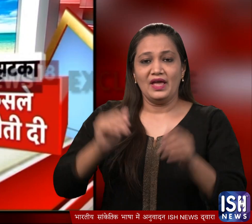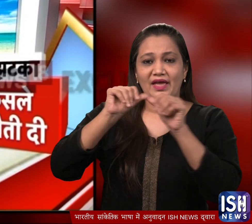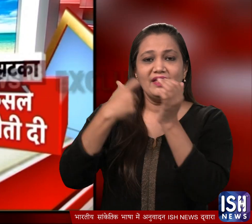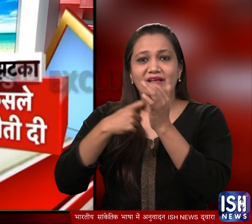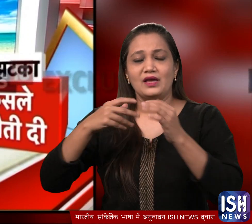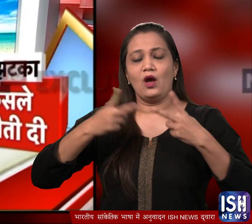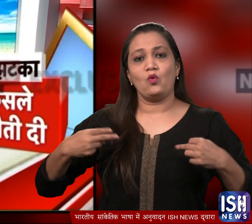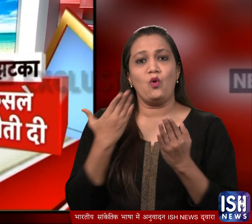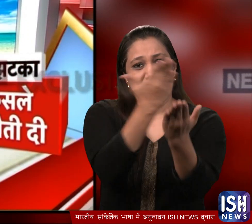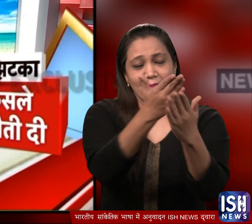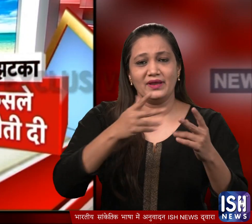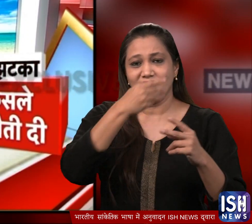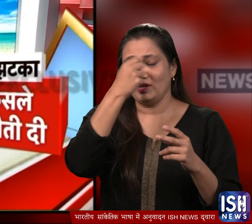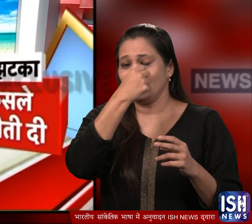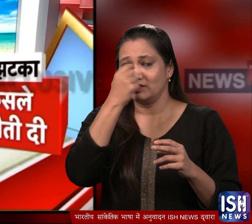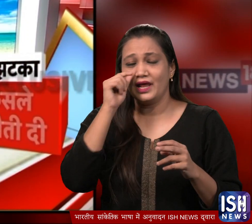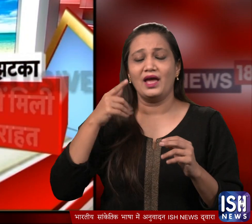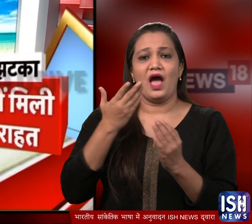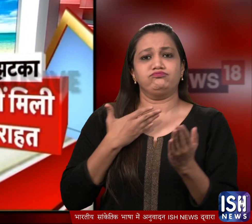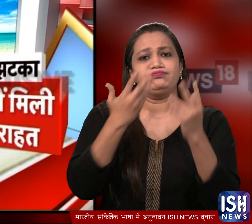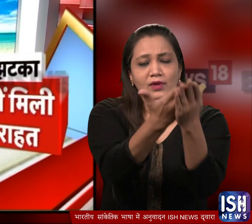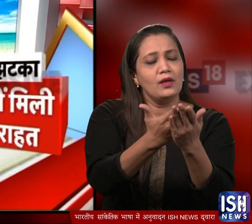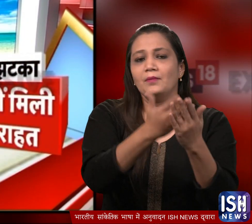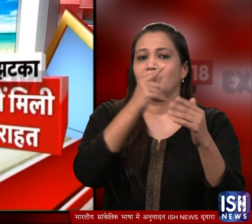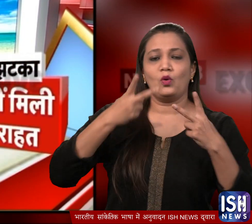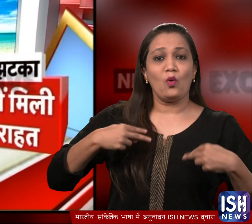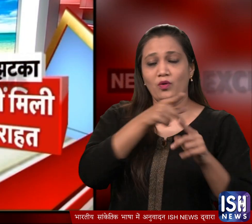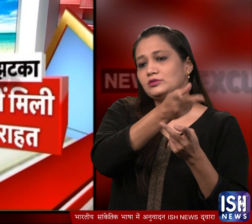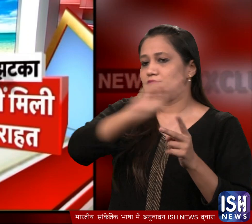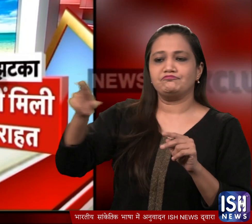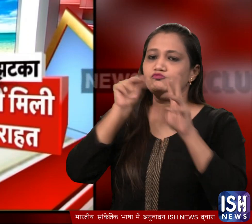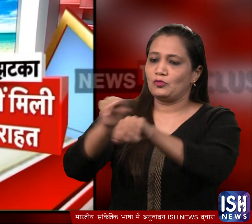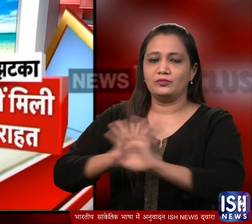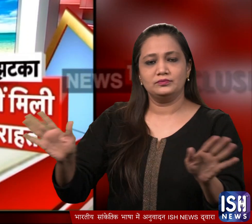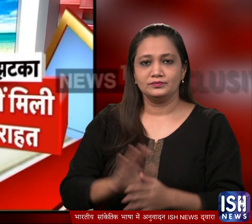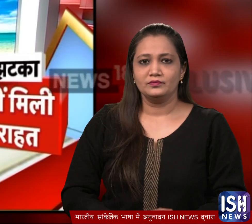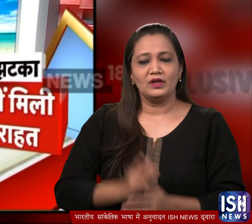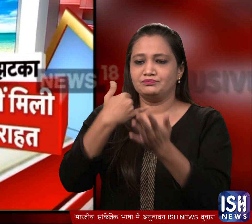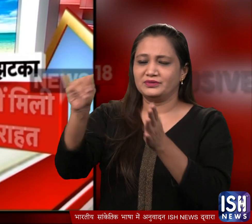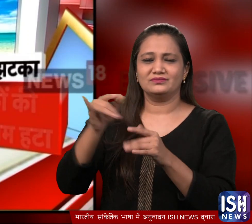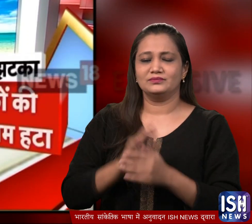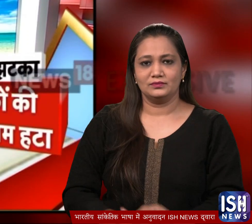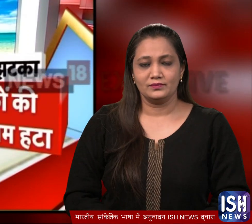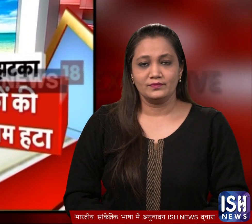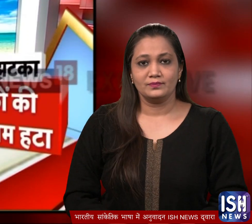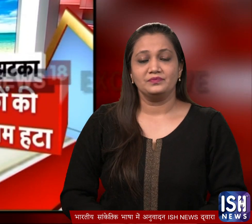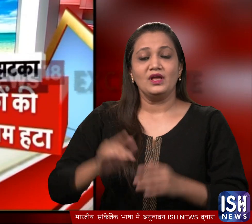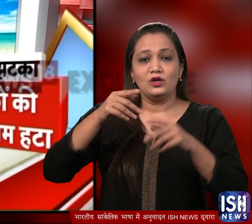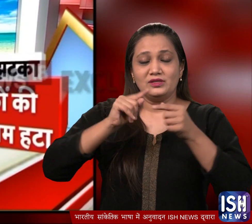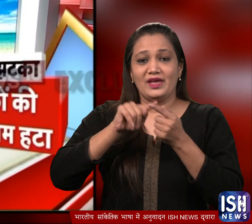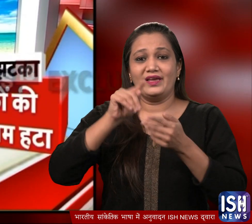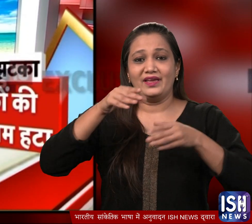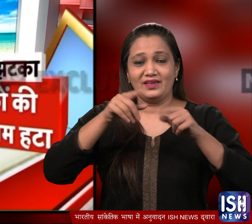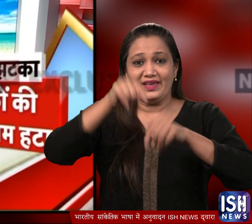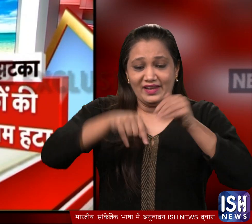गए, जहां उन्होंने इस फैसले को चुनौती दी, लेकिन कोर्ट से भी उन्हें राहत नहीं मिली और उनकी अपील खारिज कर दी गई। इसके साथ ही चुनाव आयोग ने डीएमके के